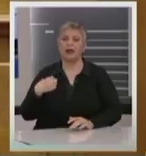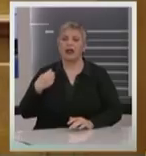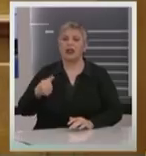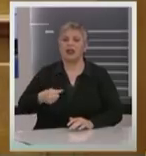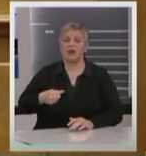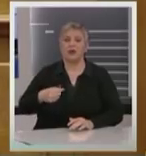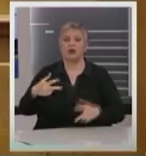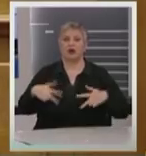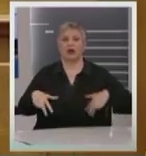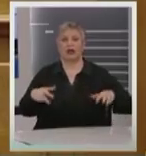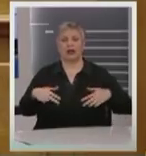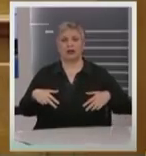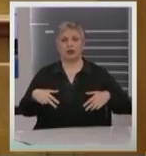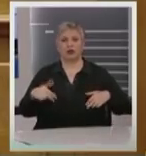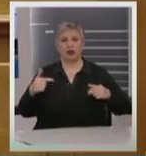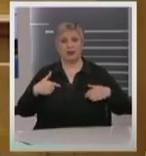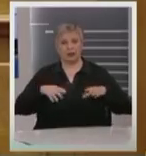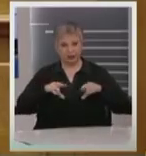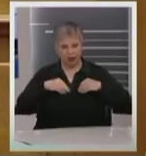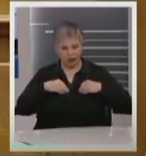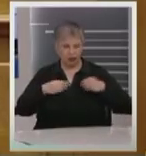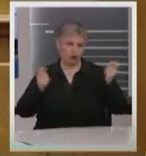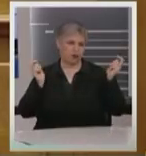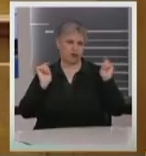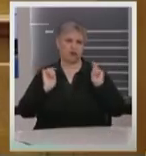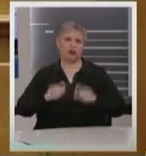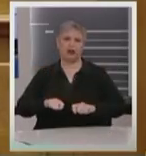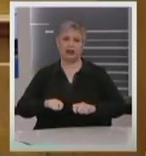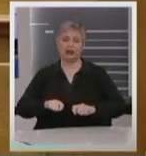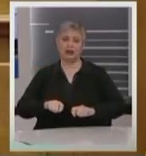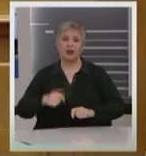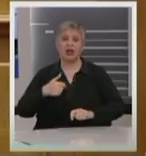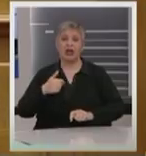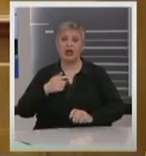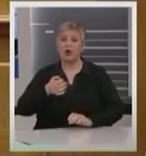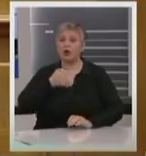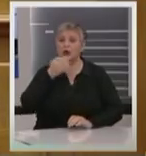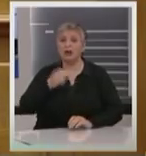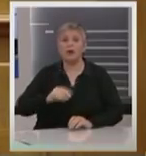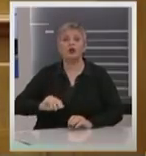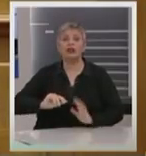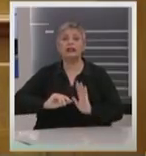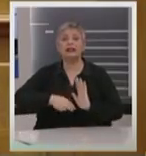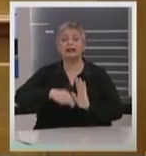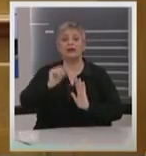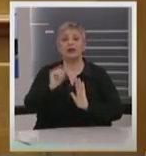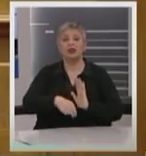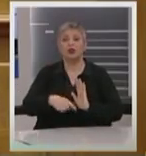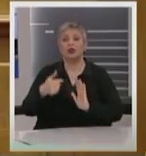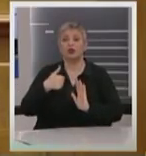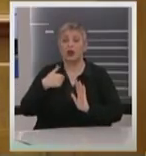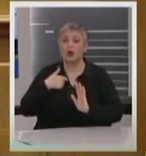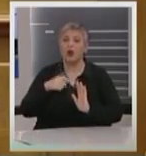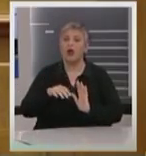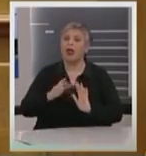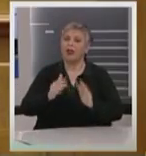να το νομοποιήσουμε. Ούτε πρόκειται να υποσχεθώ σε συμβασιούχους μονιμοποίησης για να κερδίσω